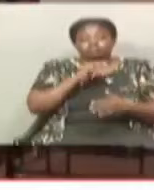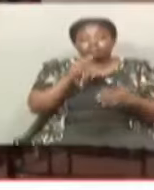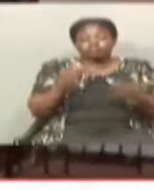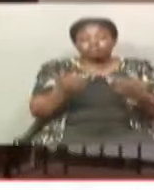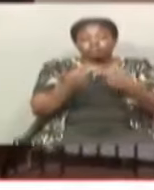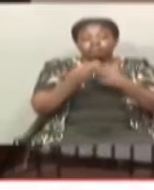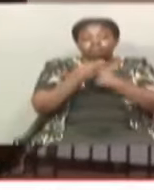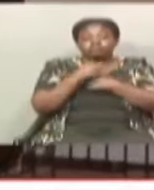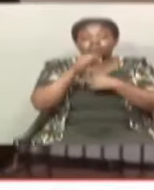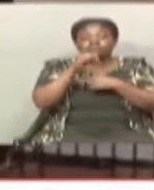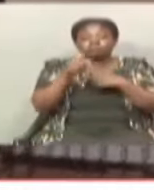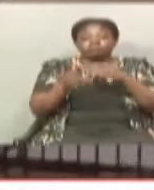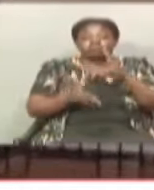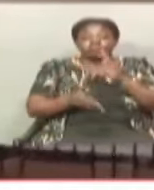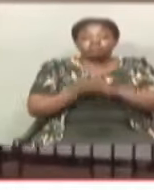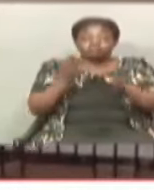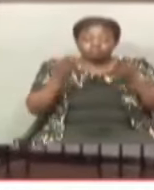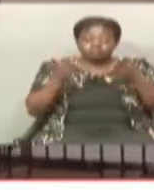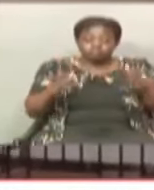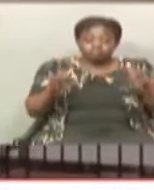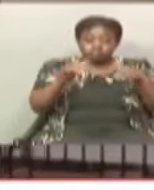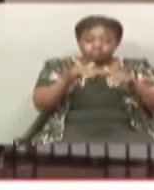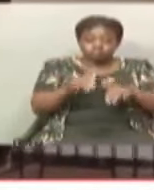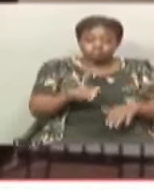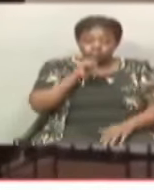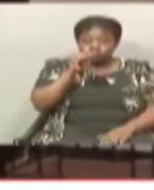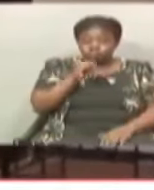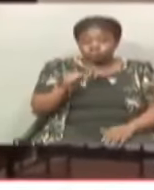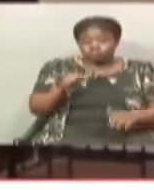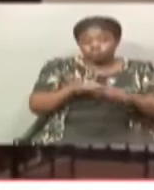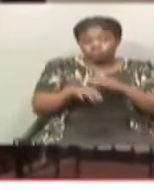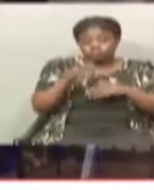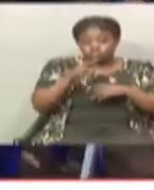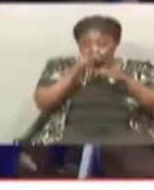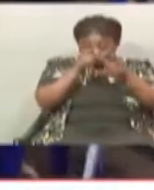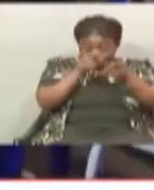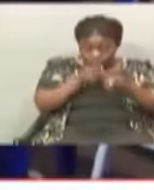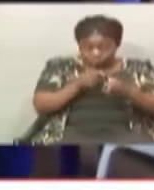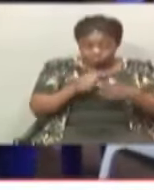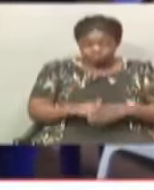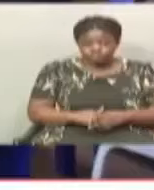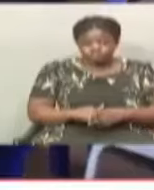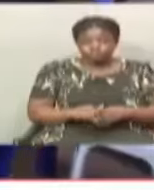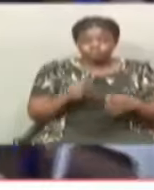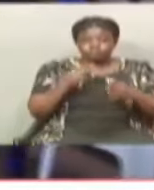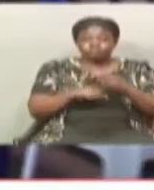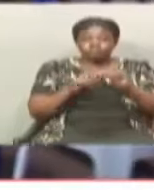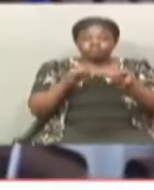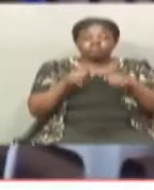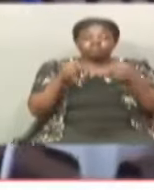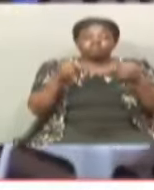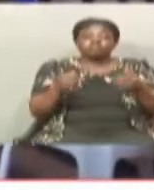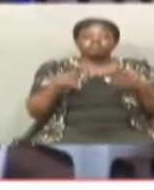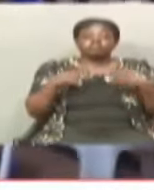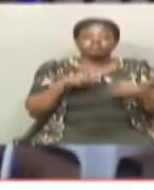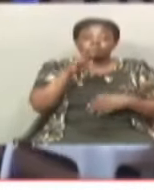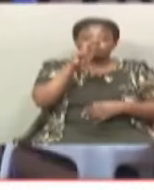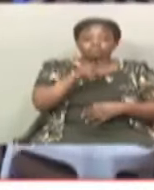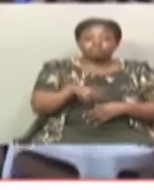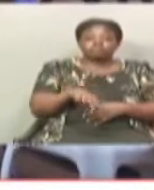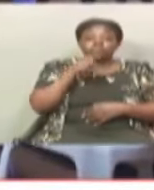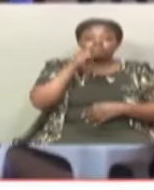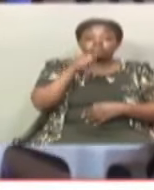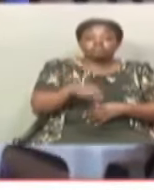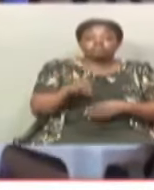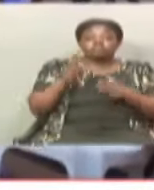abamu bapapirira okwa by'olumbe lwa muzeeyi okusinziira ku kitiibwa ky'alina Bategeeza nti bayinza okukkiriza kuyisa lugabi mu kiraamo kya kitaawe